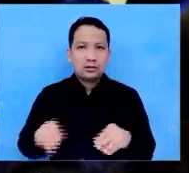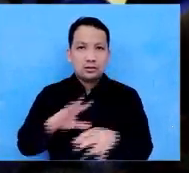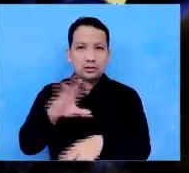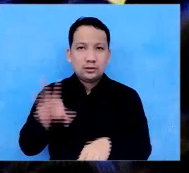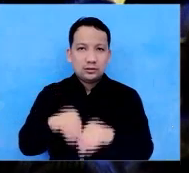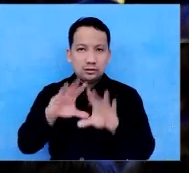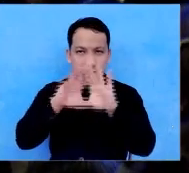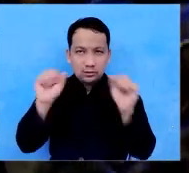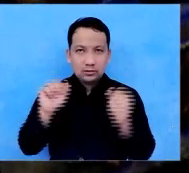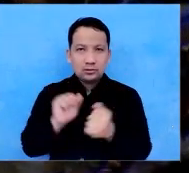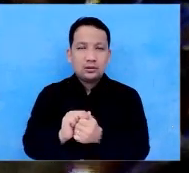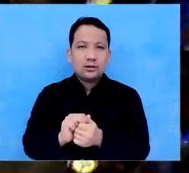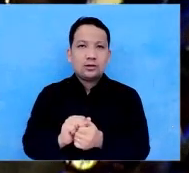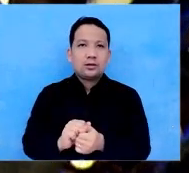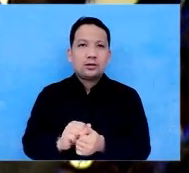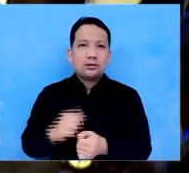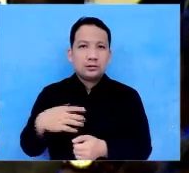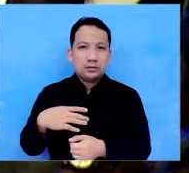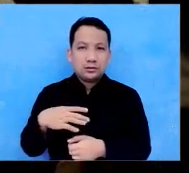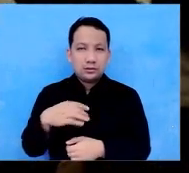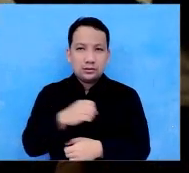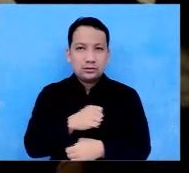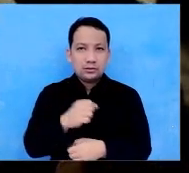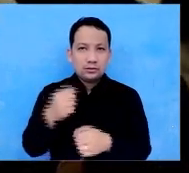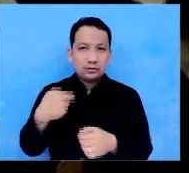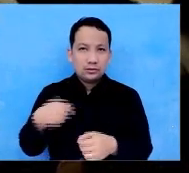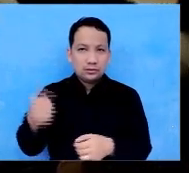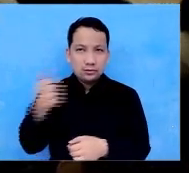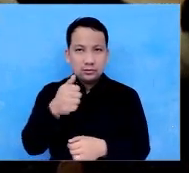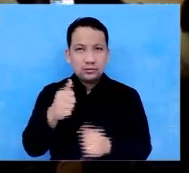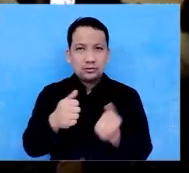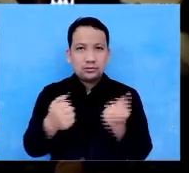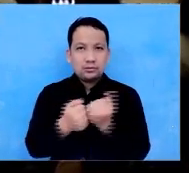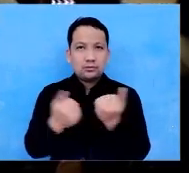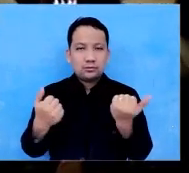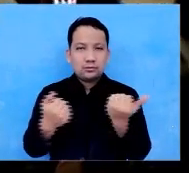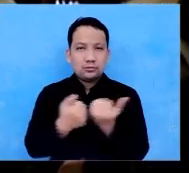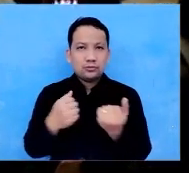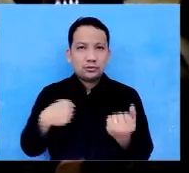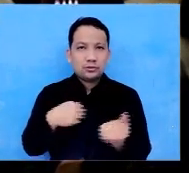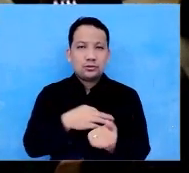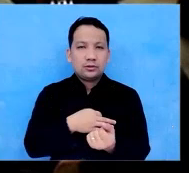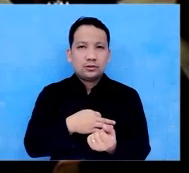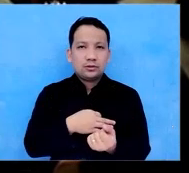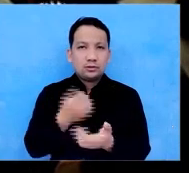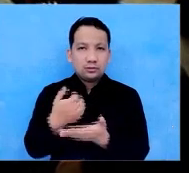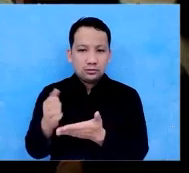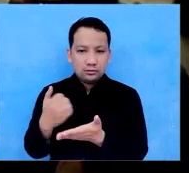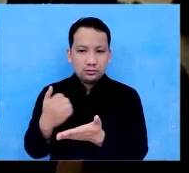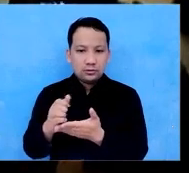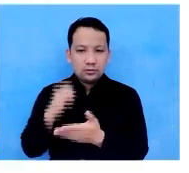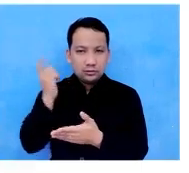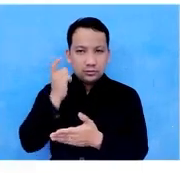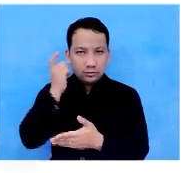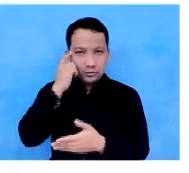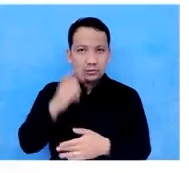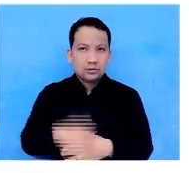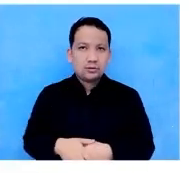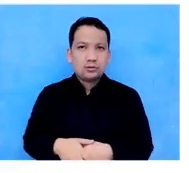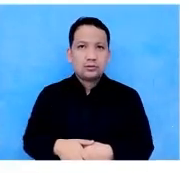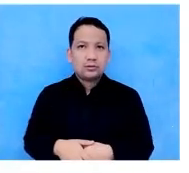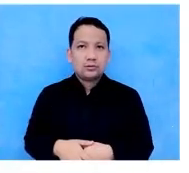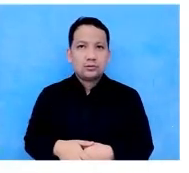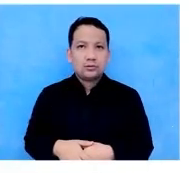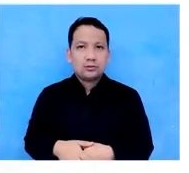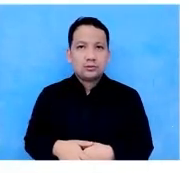Pangulo, Cabinet Secretaries, House Speaker, pati na ang support staff. Ang ginastusan ng pamahalaan.